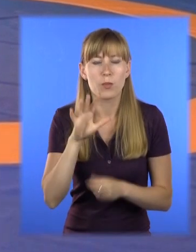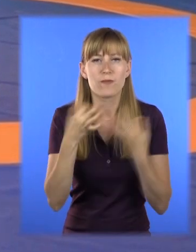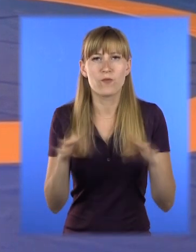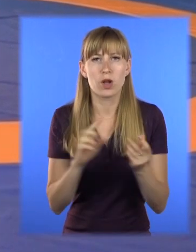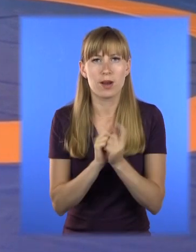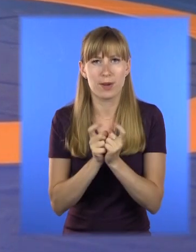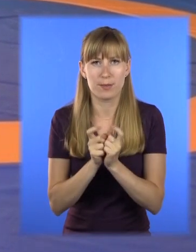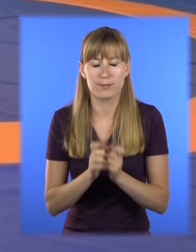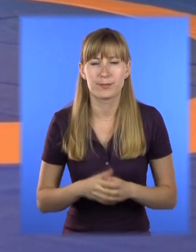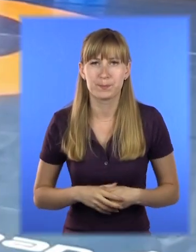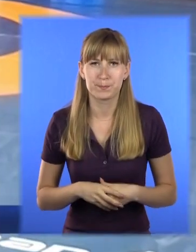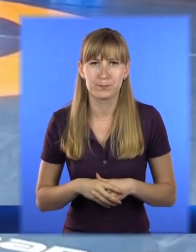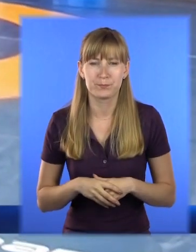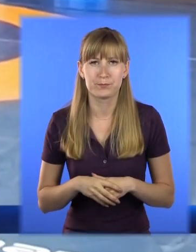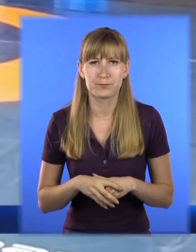Європи з вільної боротьби.